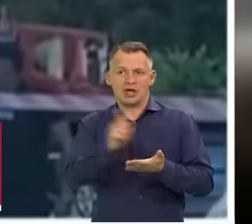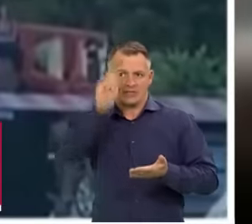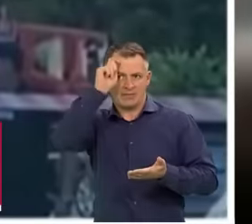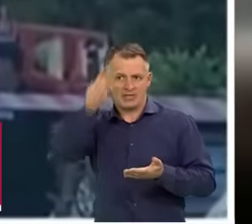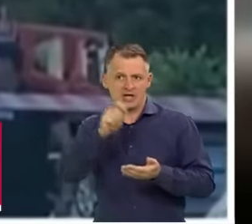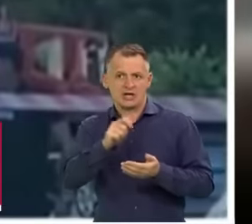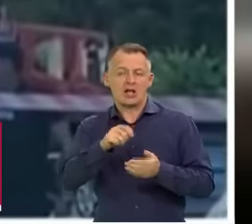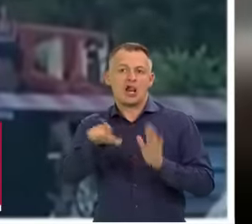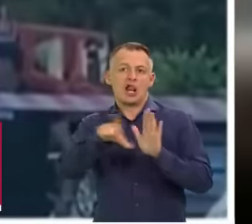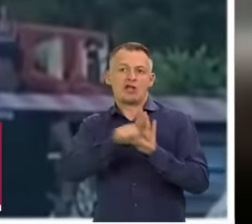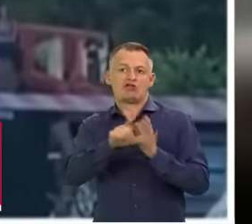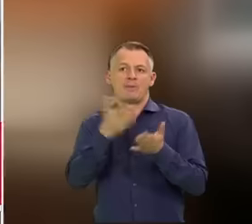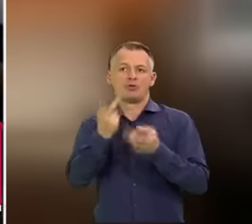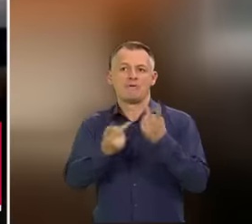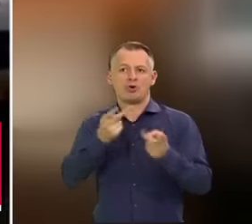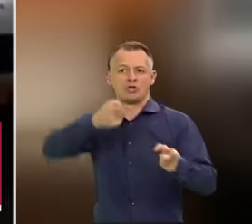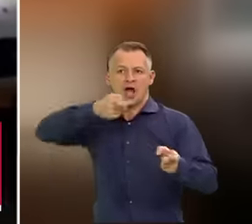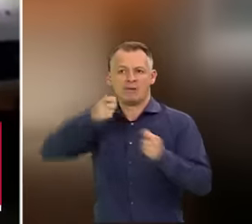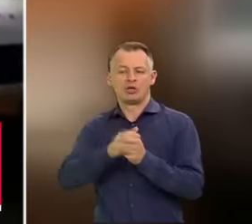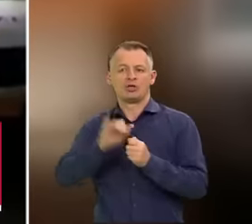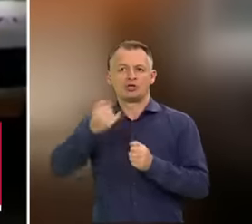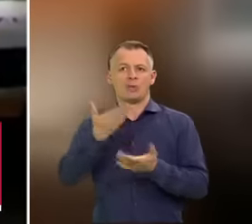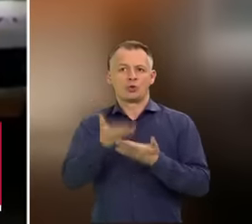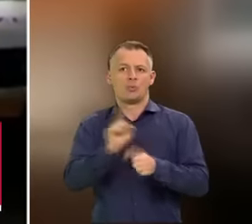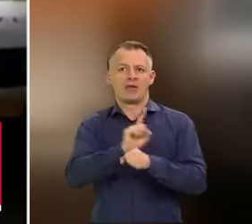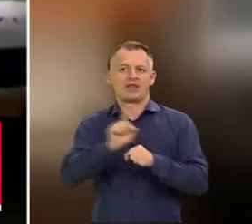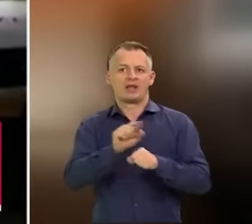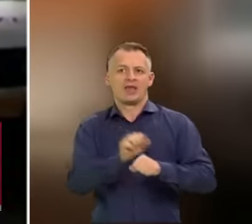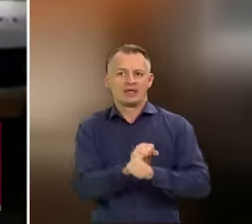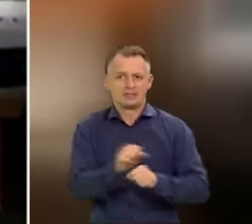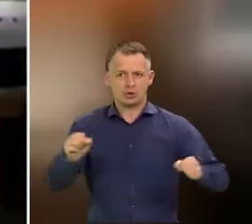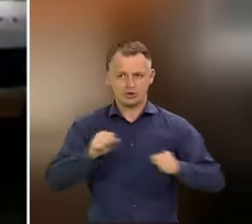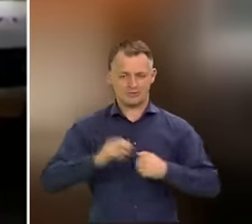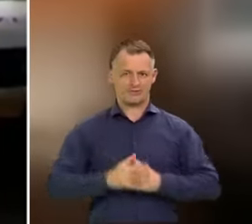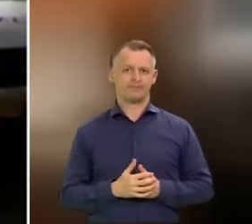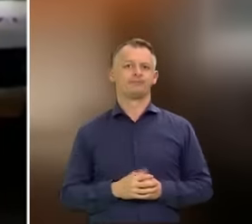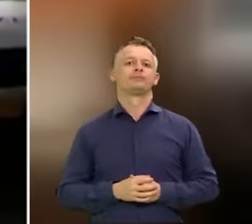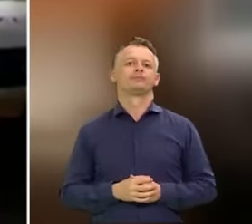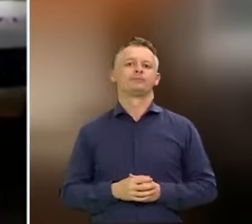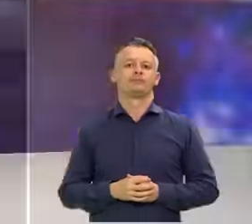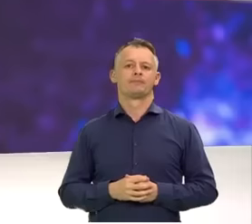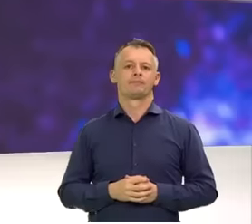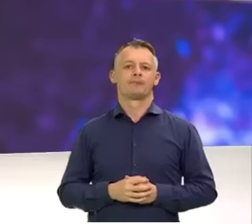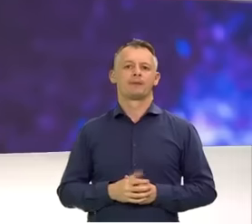munițiilor și nerespectarea regimului materiilor explozive.